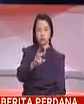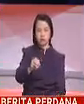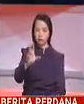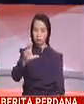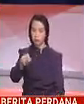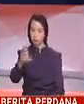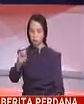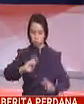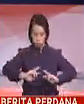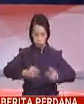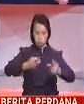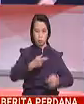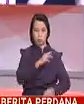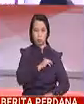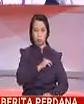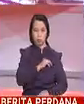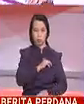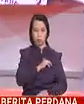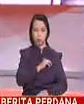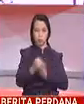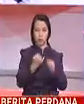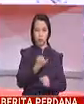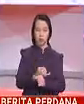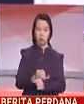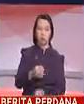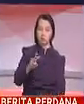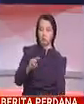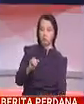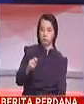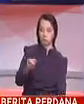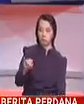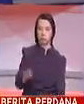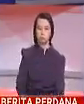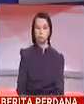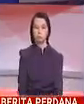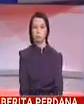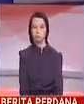3.0 yang dibangunkan Kementerian Perdagangan Antarabangsa dan Industri MITI.